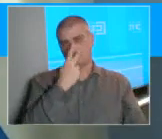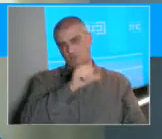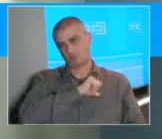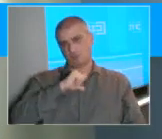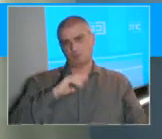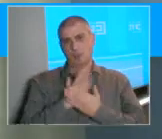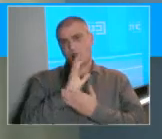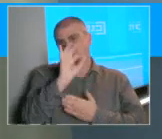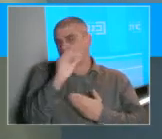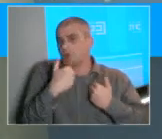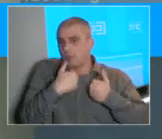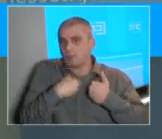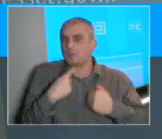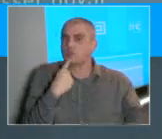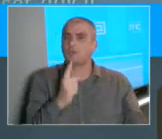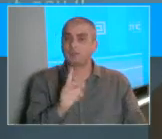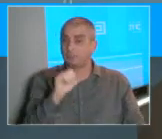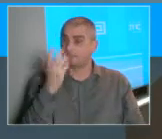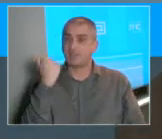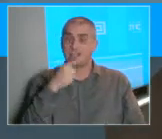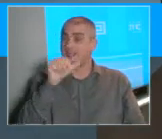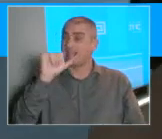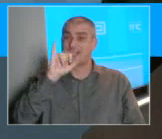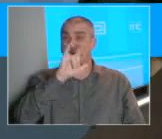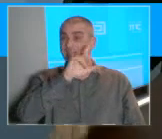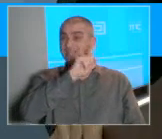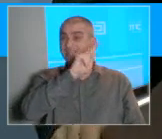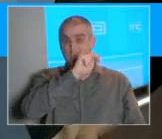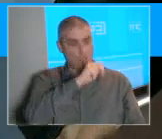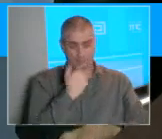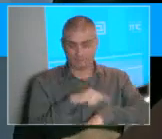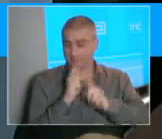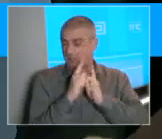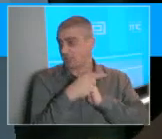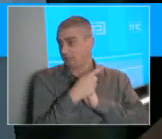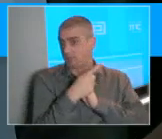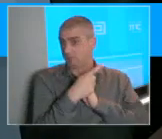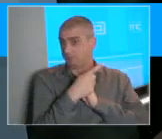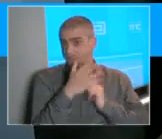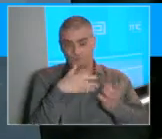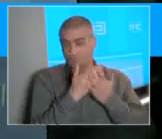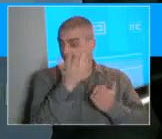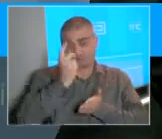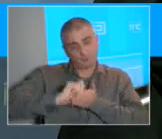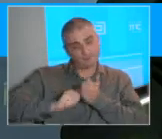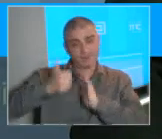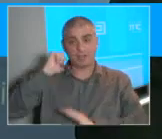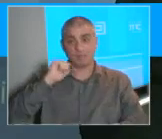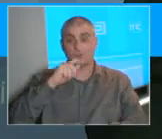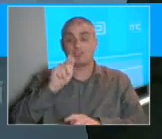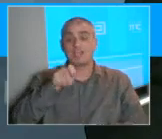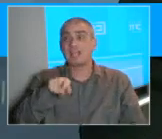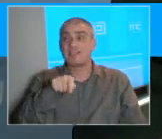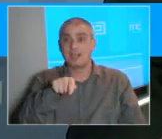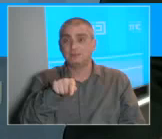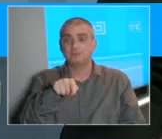עצמאי בהחלטותיו. אני רק אומר, אם אייל ינון בעצמו אמר לפני זמן קצר, עוד לפני חוות הדעת של אתמול,